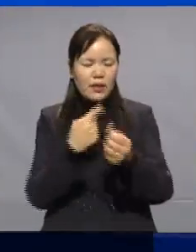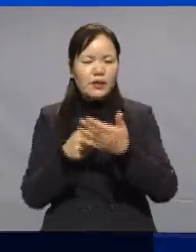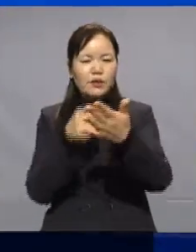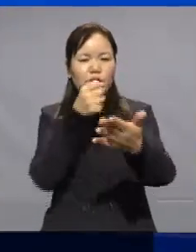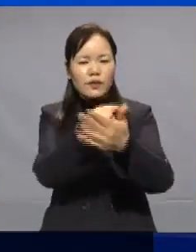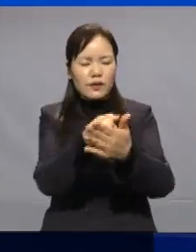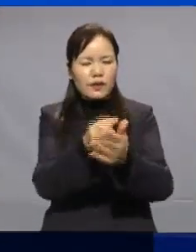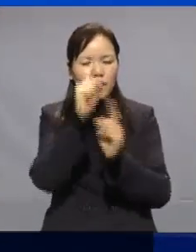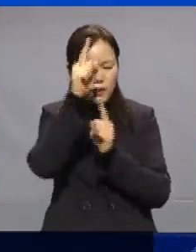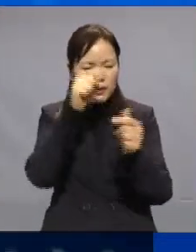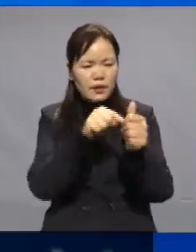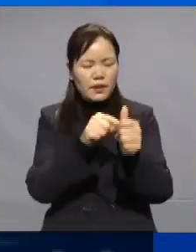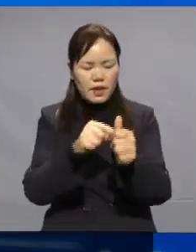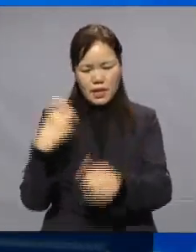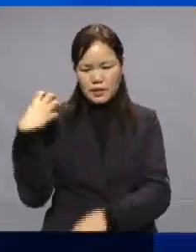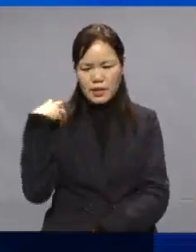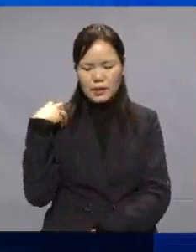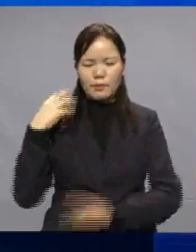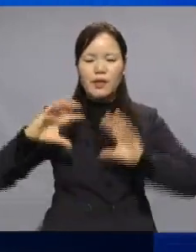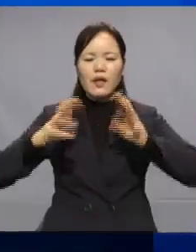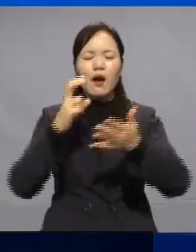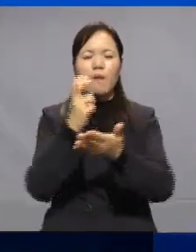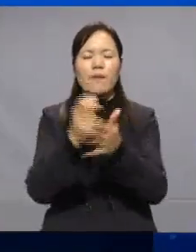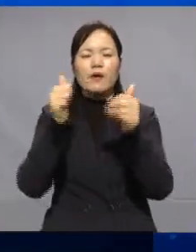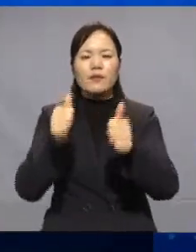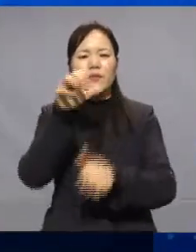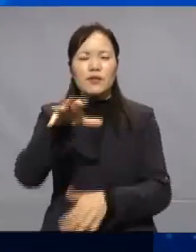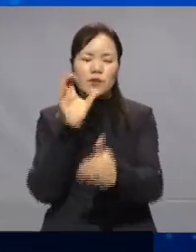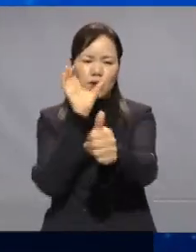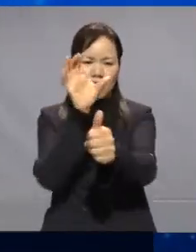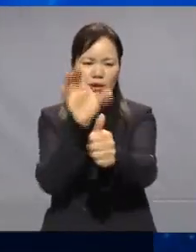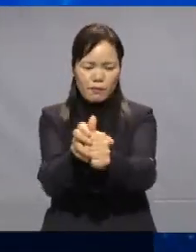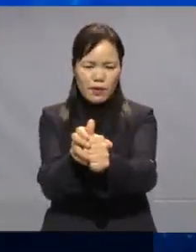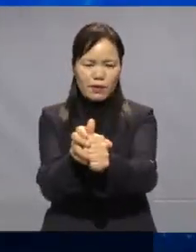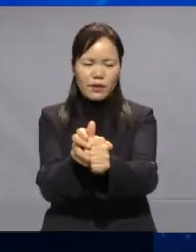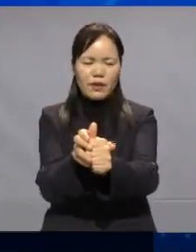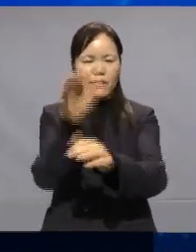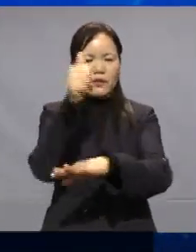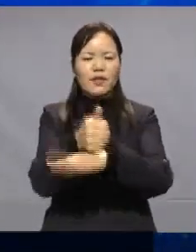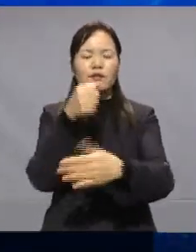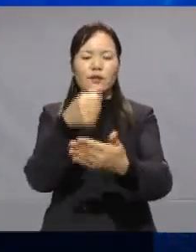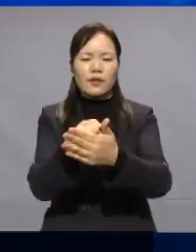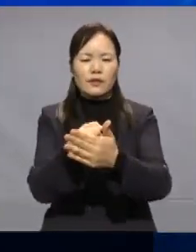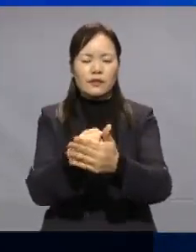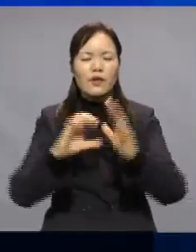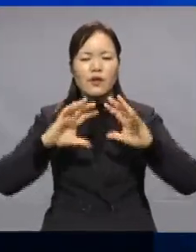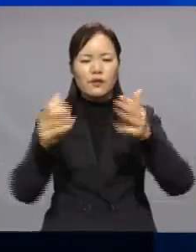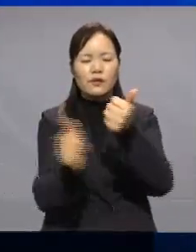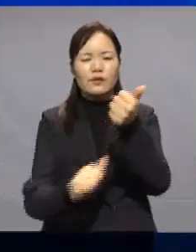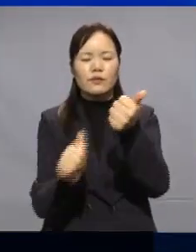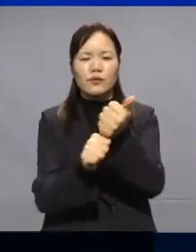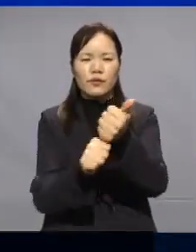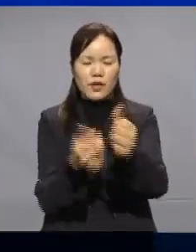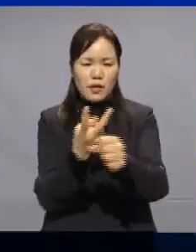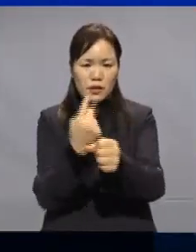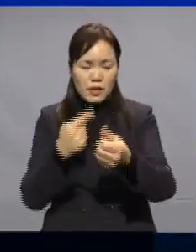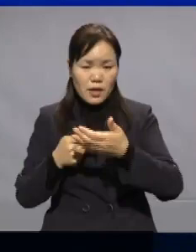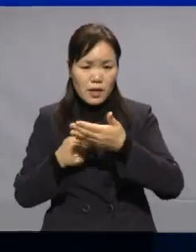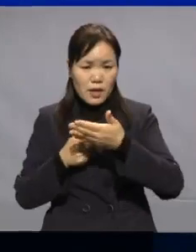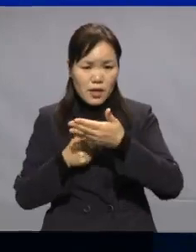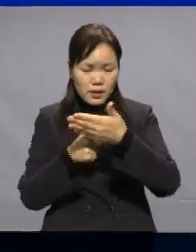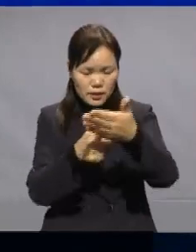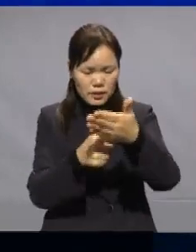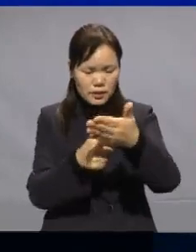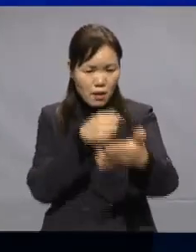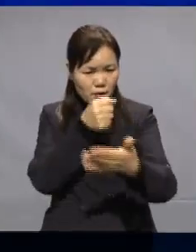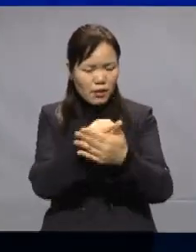장관 책임을 둘러싼 공방이 헌법재판소로 공이 넘어갔는데요 국무위원 탄핵 소추가 이뤄진 건 75년 헌정사의